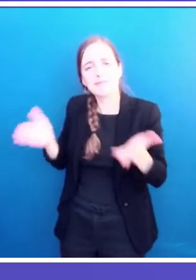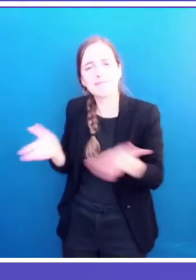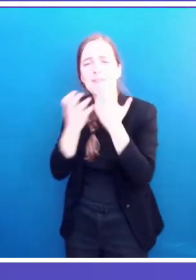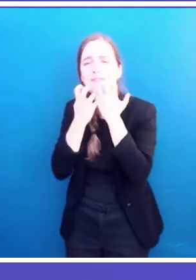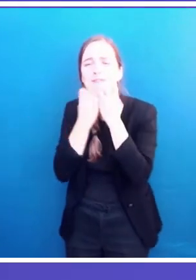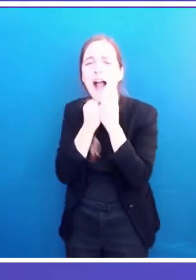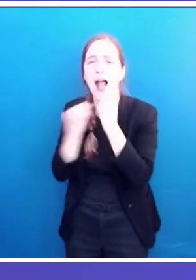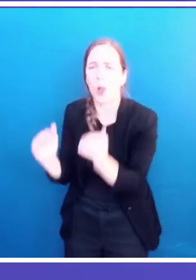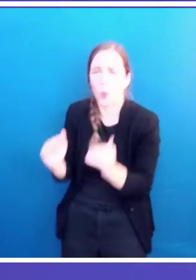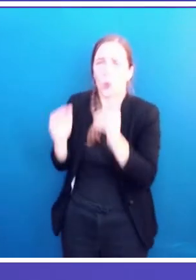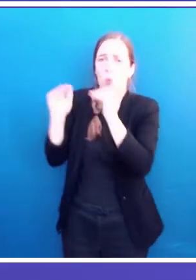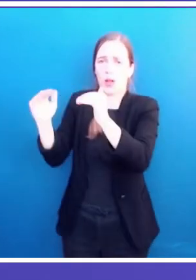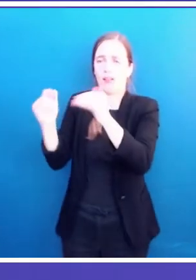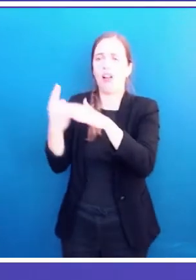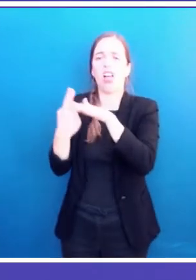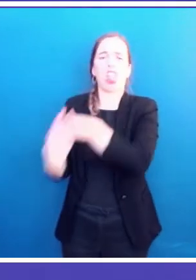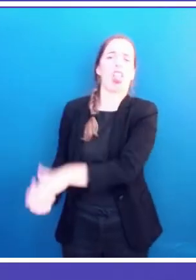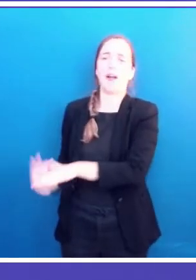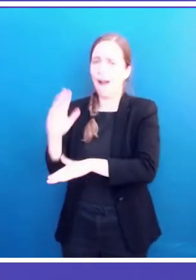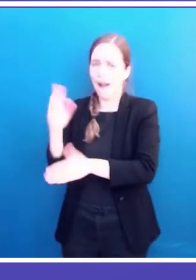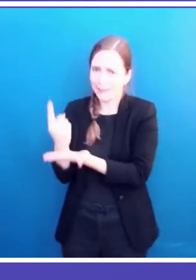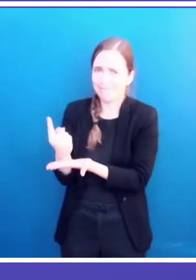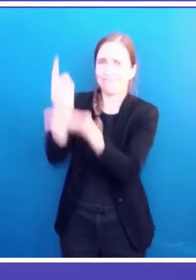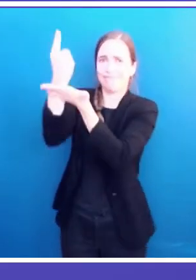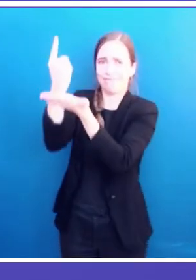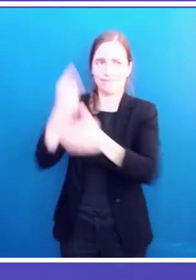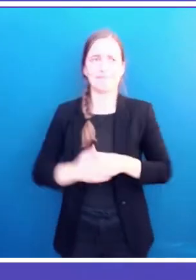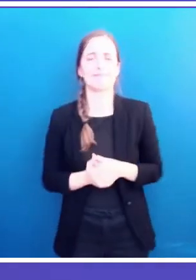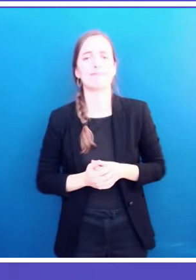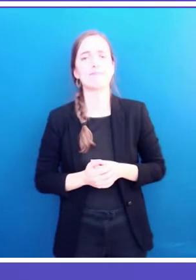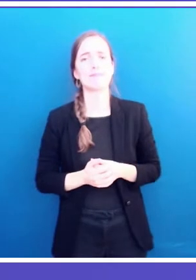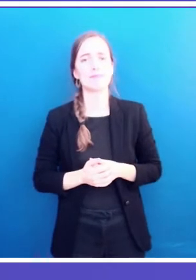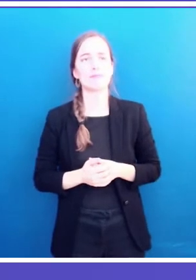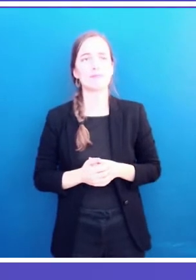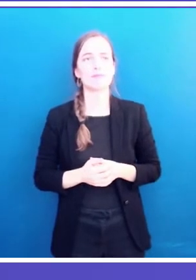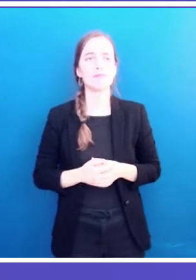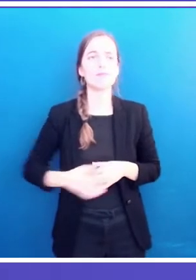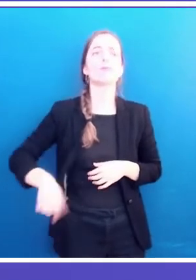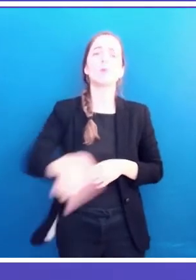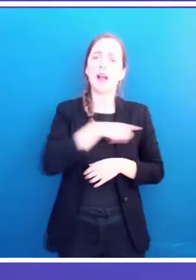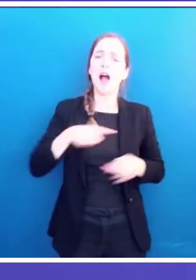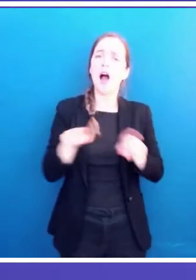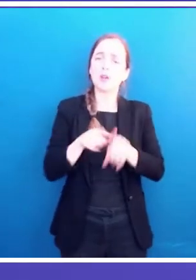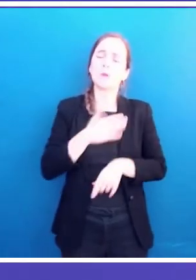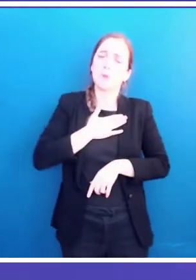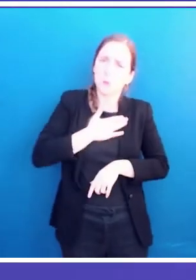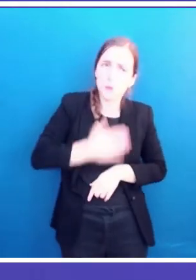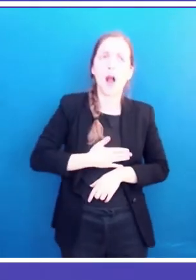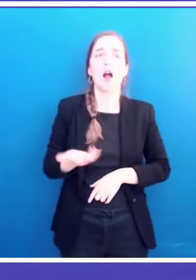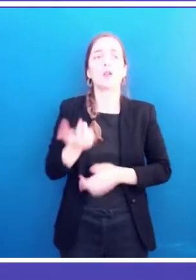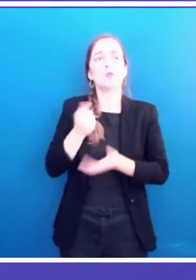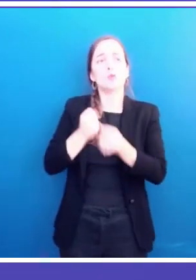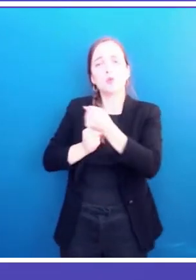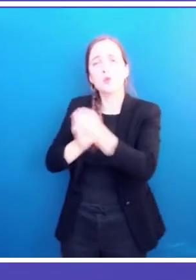التي أصبحت ربما غير مرئية. كان لدينا أيضا دعم للقطاعات التي تشهد عمل الكثير